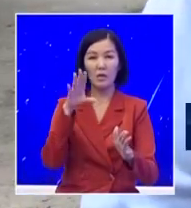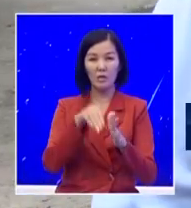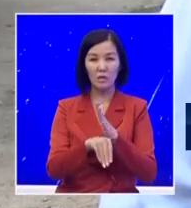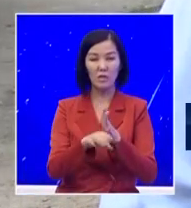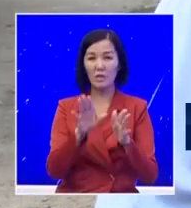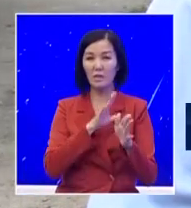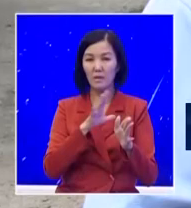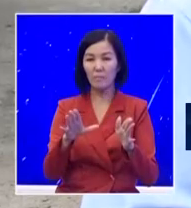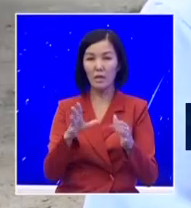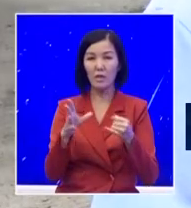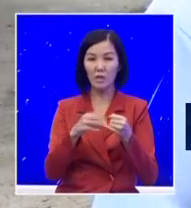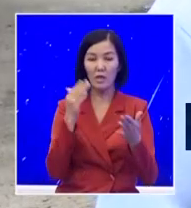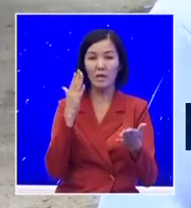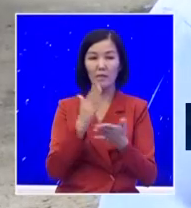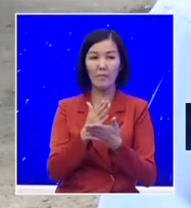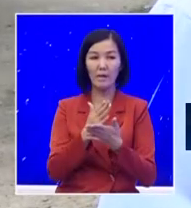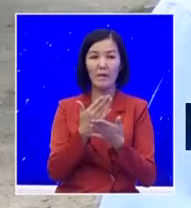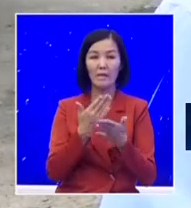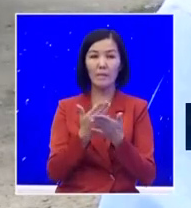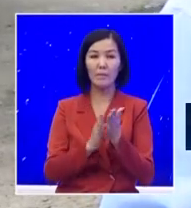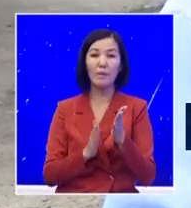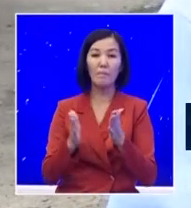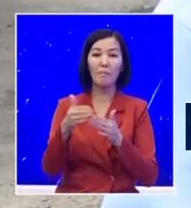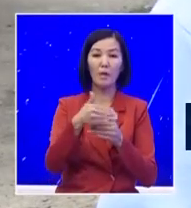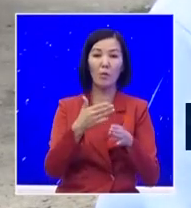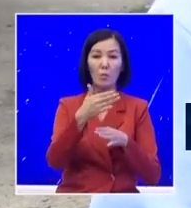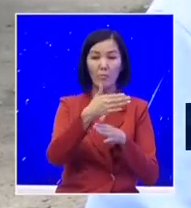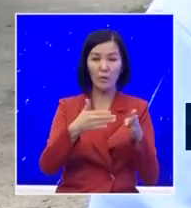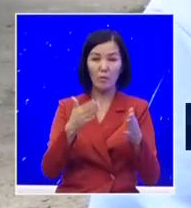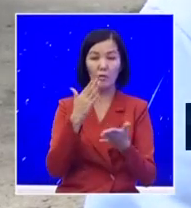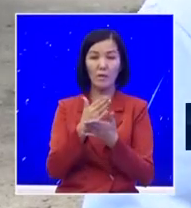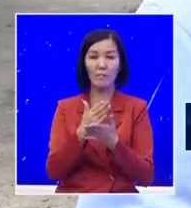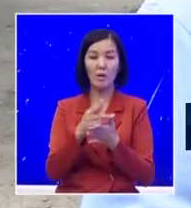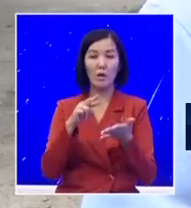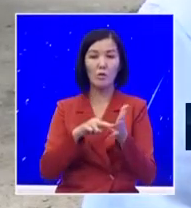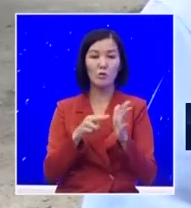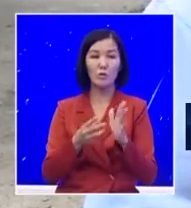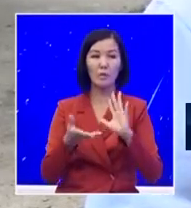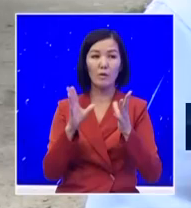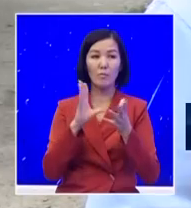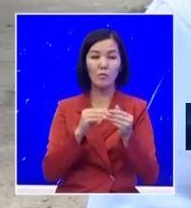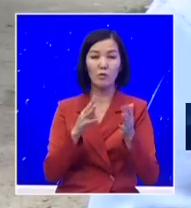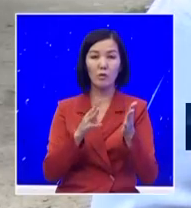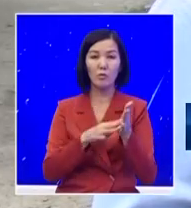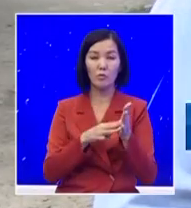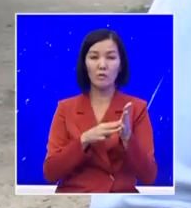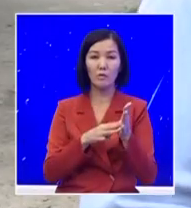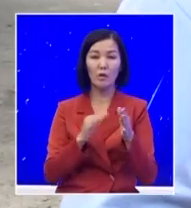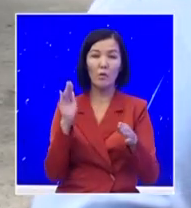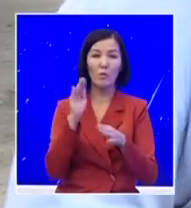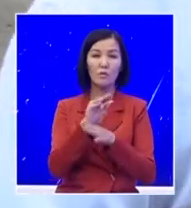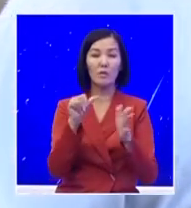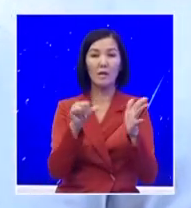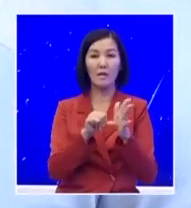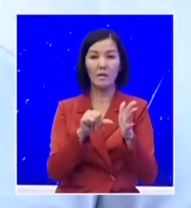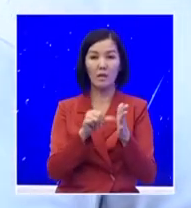қалған жерлер бар. Мына жерде мынандай переходтар бар. Бұл жерде мысалы жоспар бойынша, проект бойынша 9 болса, оған қосылған тағы 6